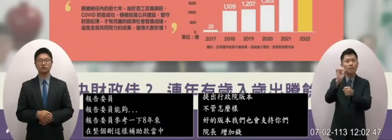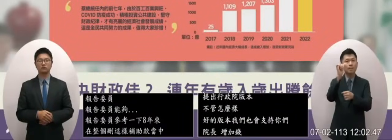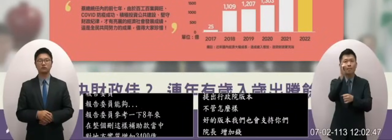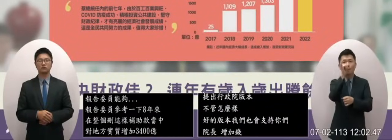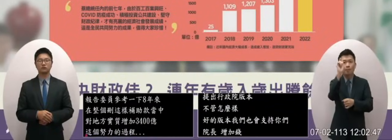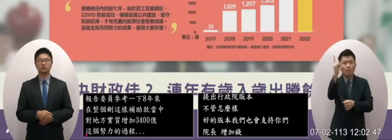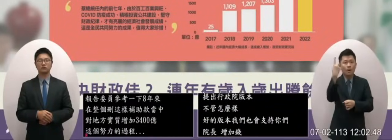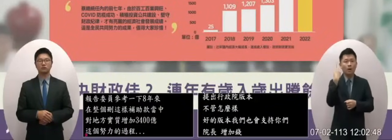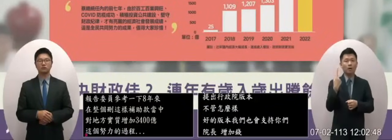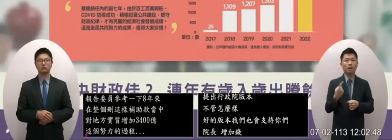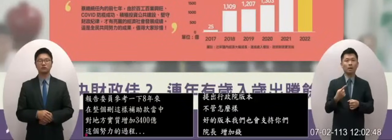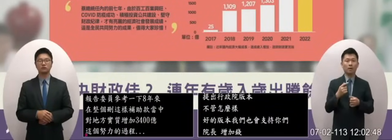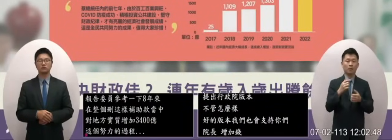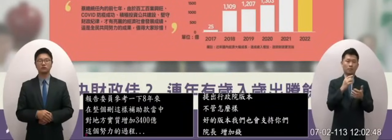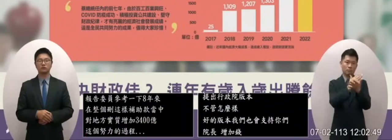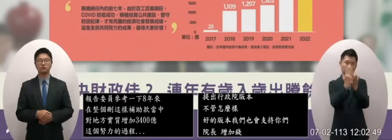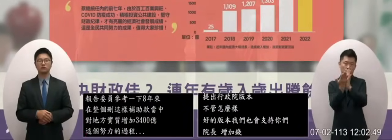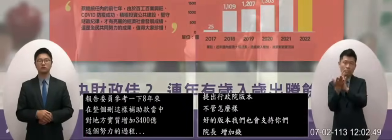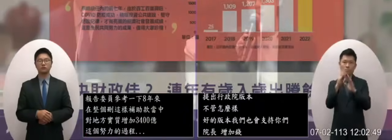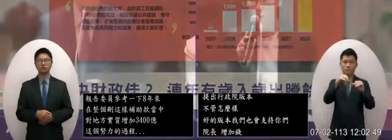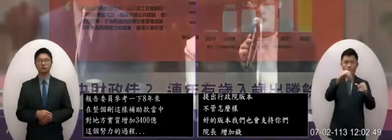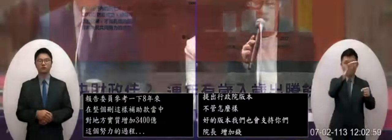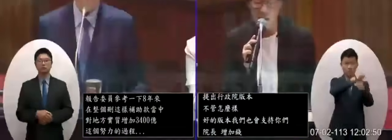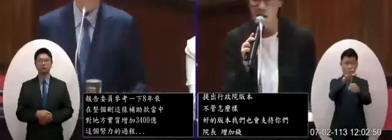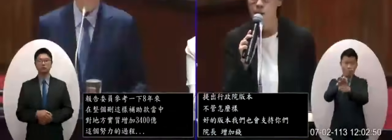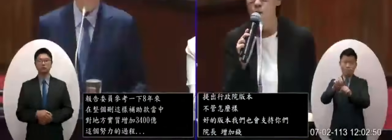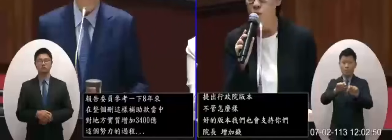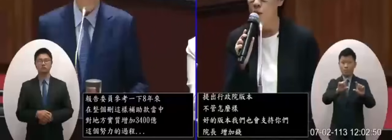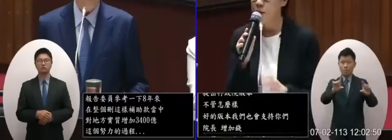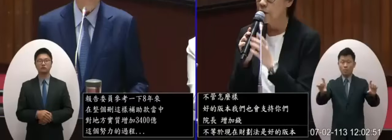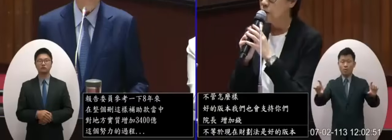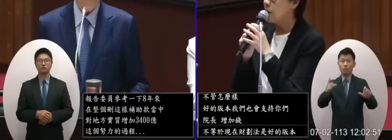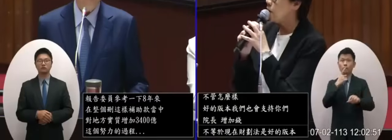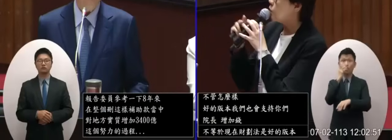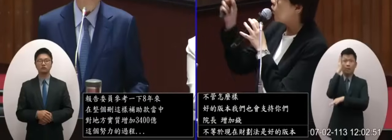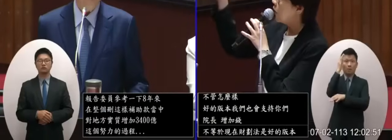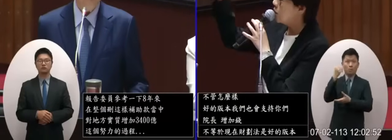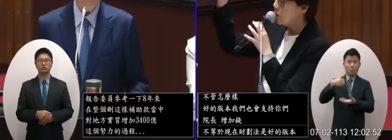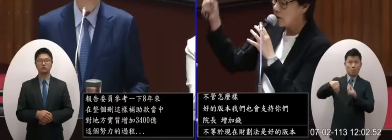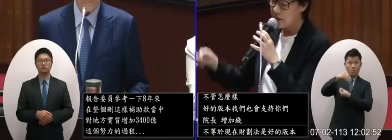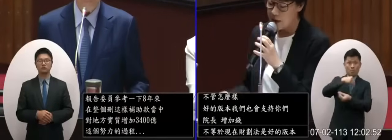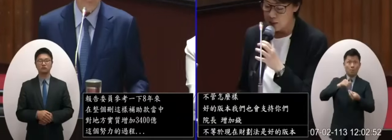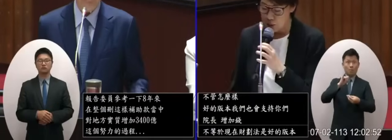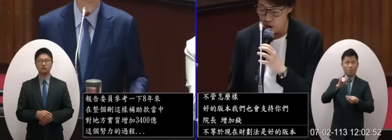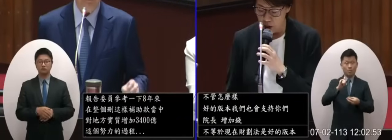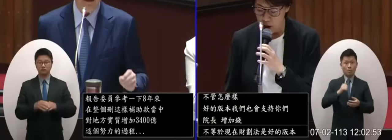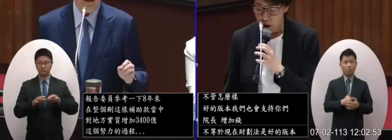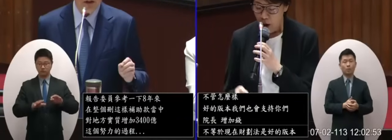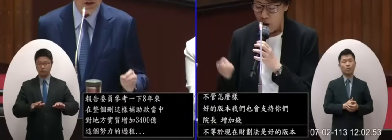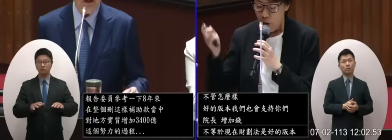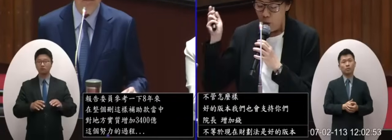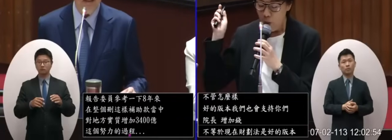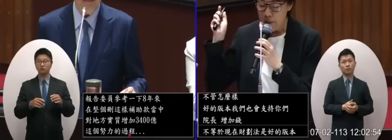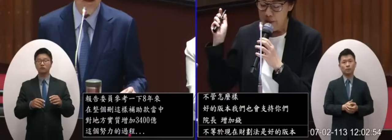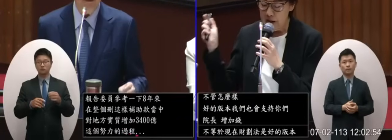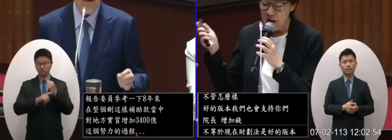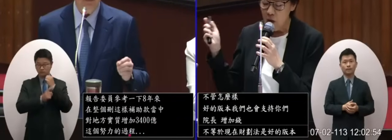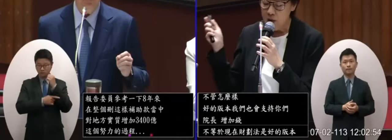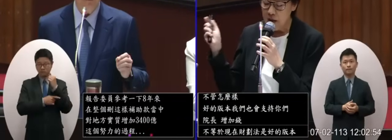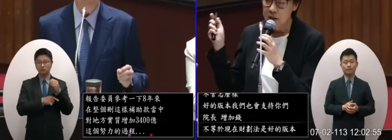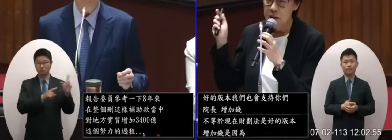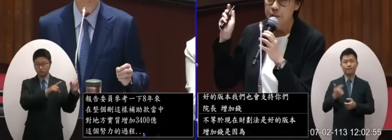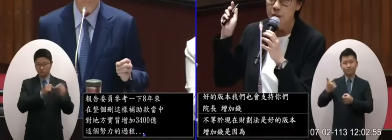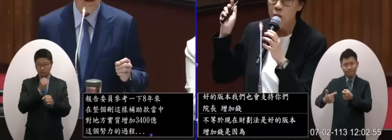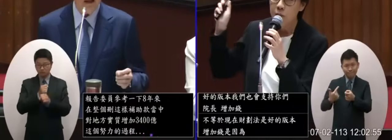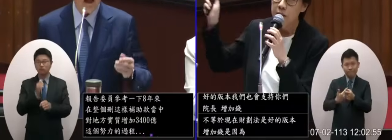因素而增加了地方的补助，没错。中央的财政不错，现在就跟你说了， 现在财划法是一个可以执行的版本。 我们每